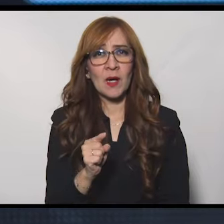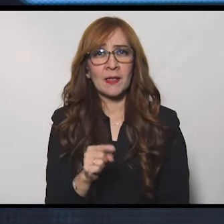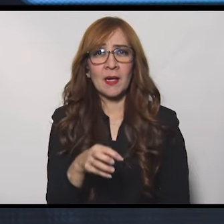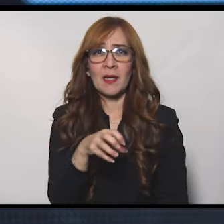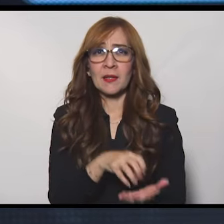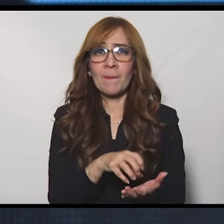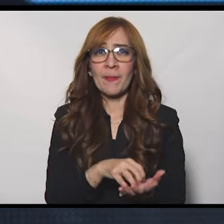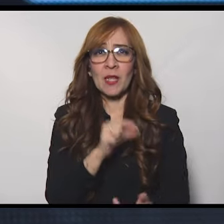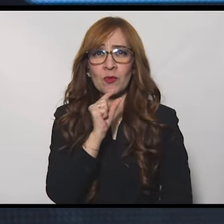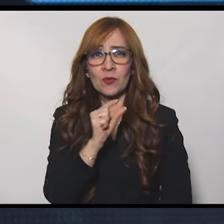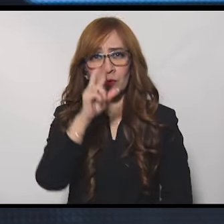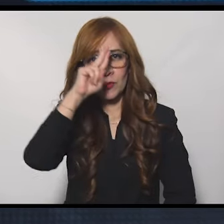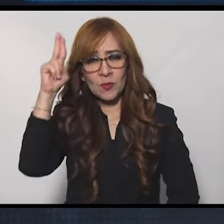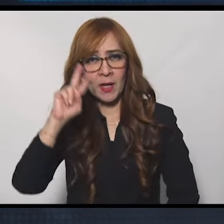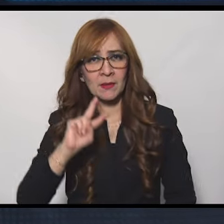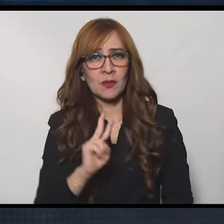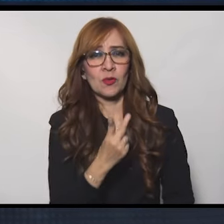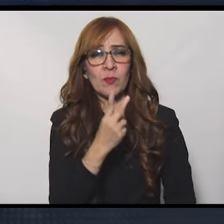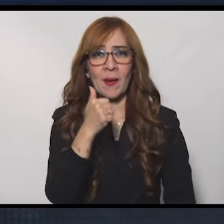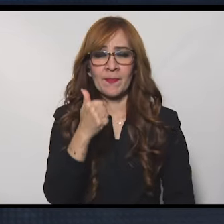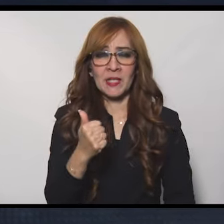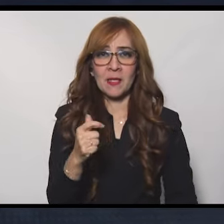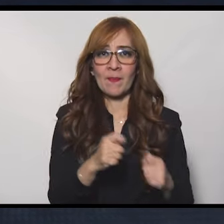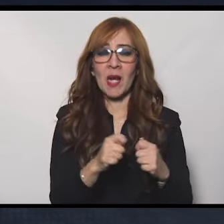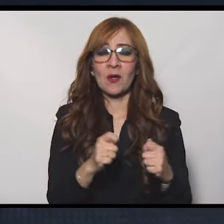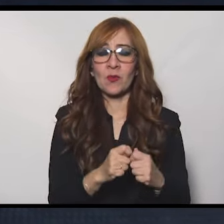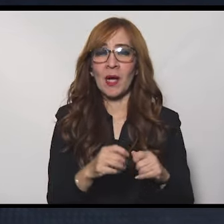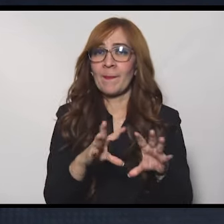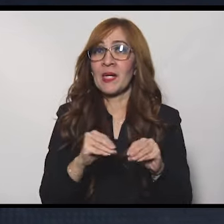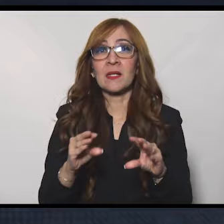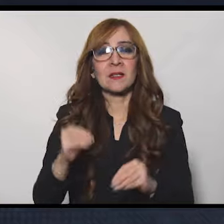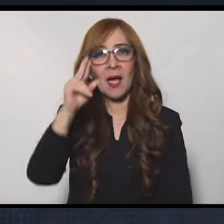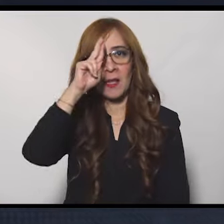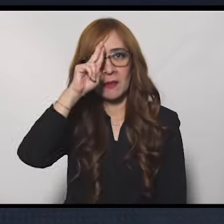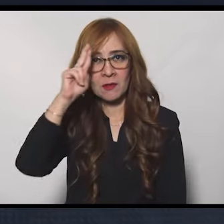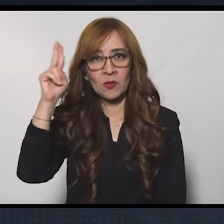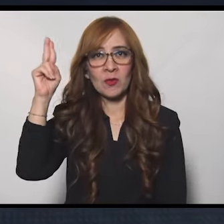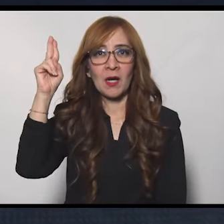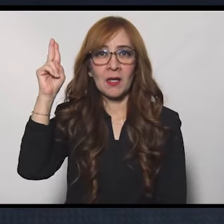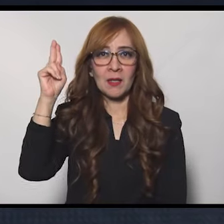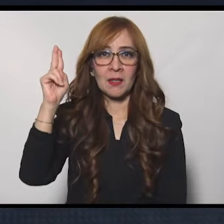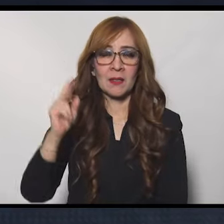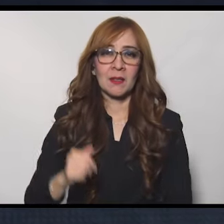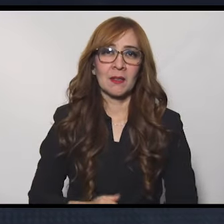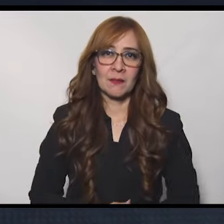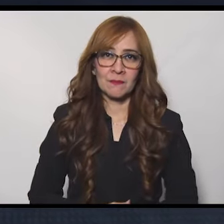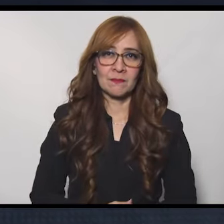spot dari Tuhan untuk dapat melakukan pekerjaannya.